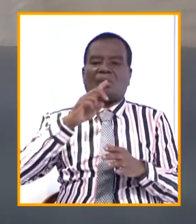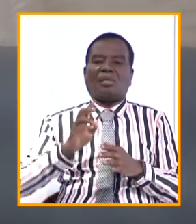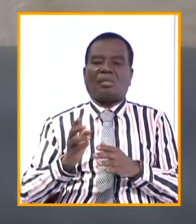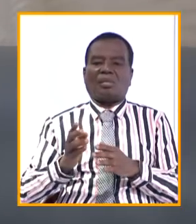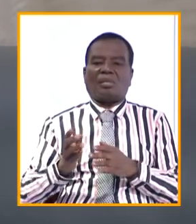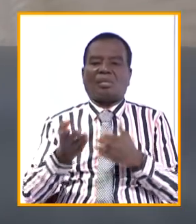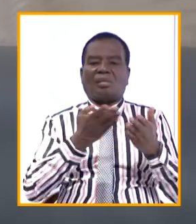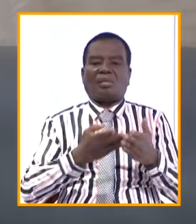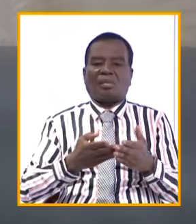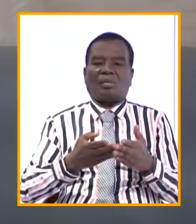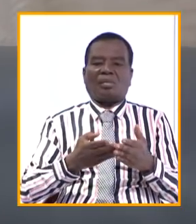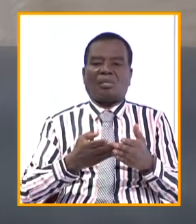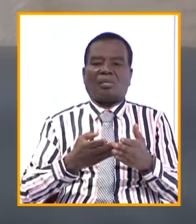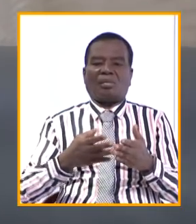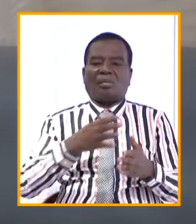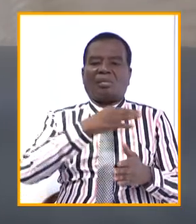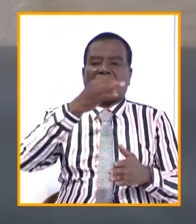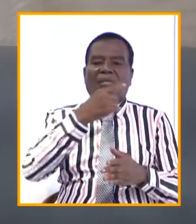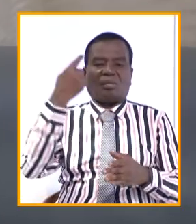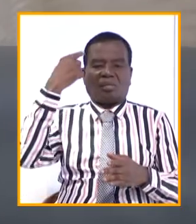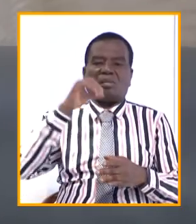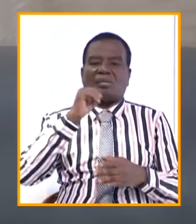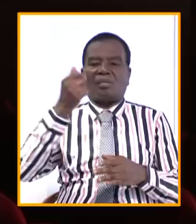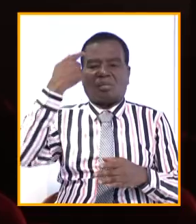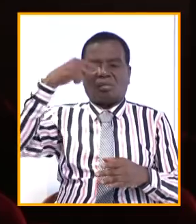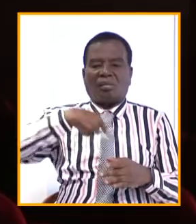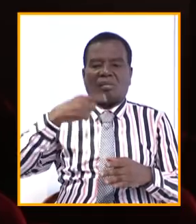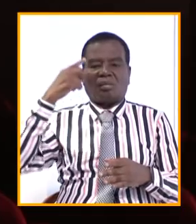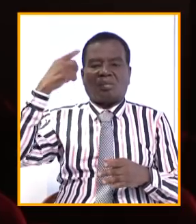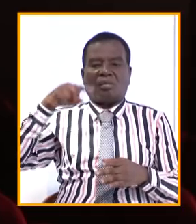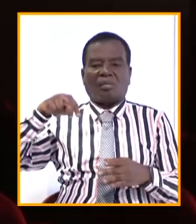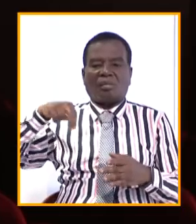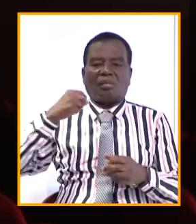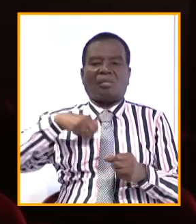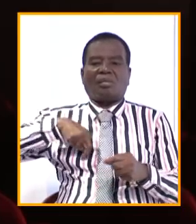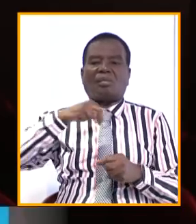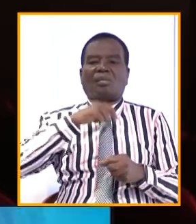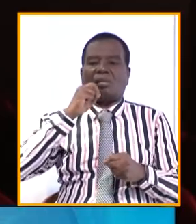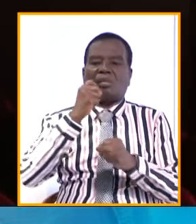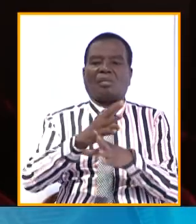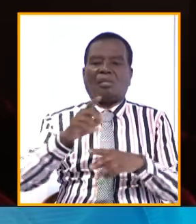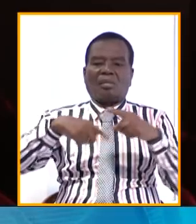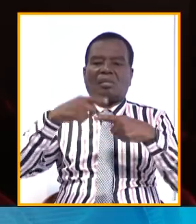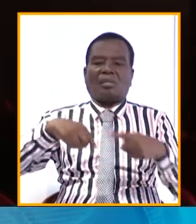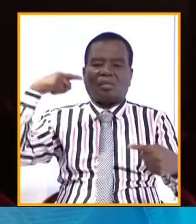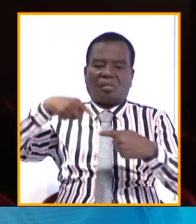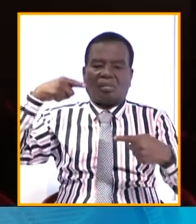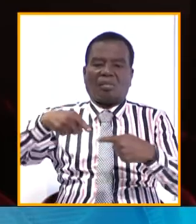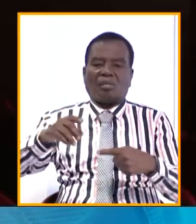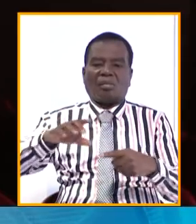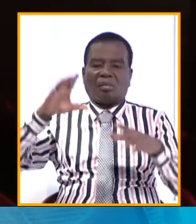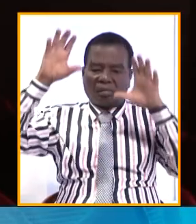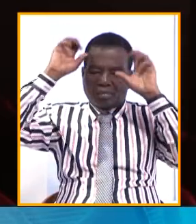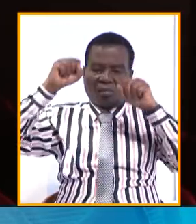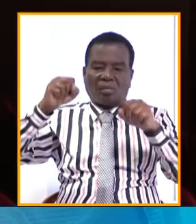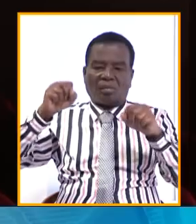portée candidate non pas pour moi, mais pour la ville et la population. Nous sommes prêts à aller au combat. Le président Laurent